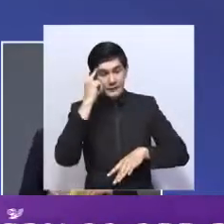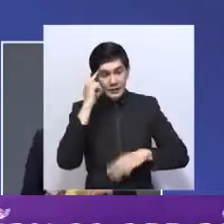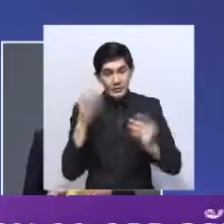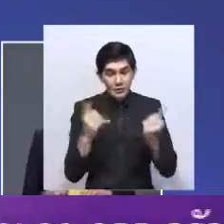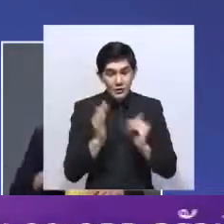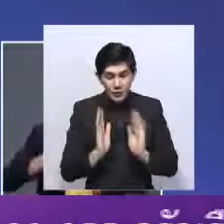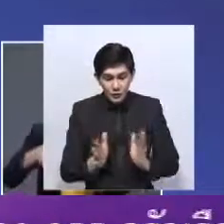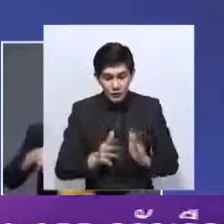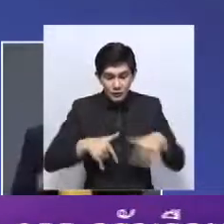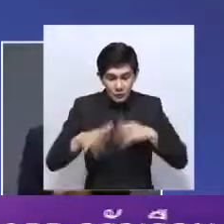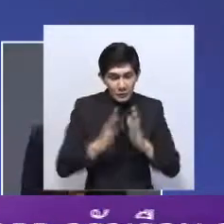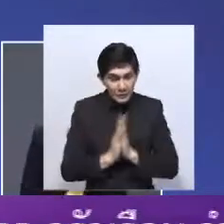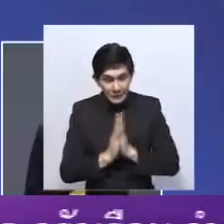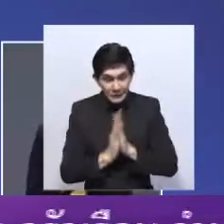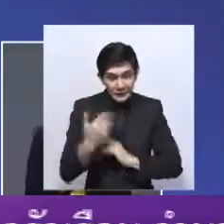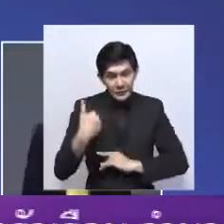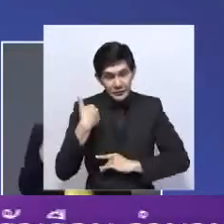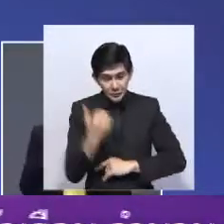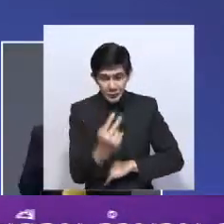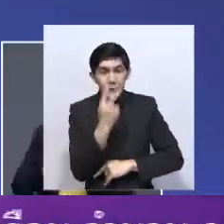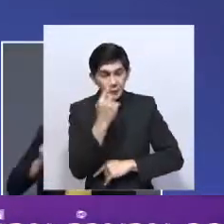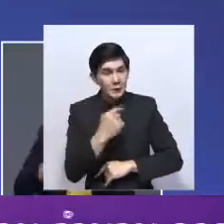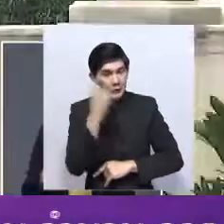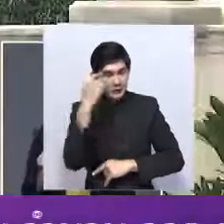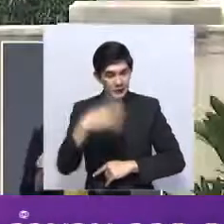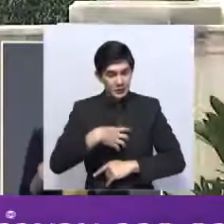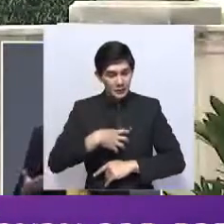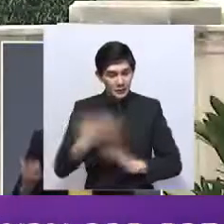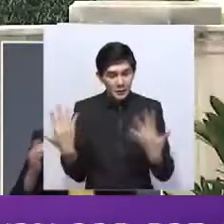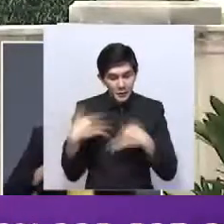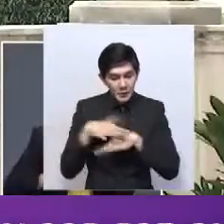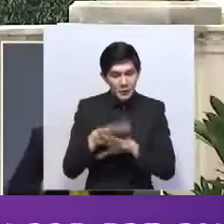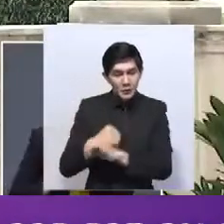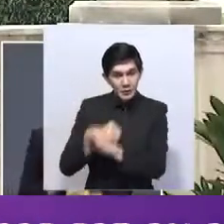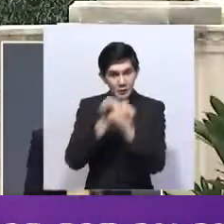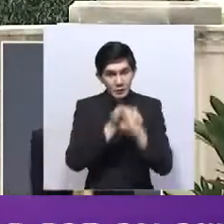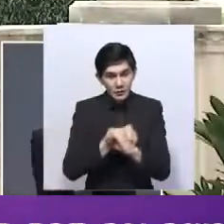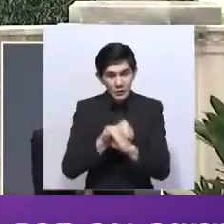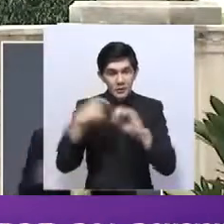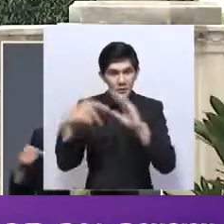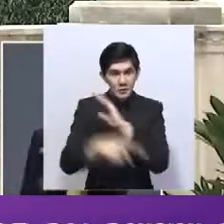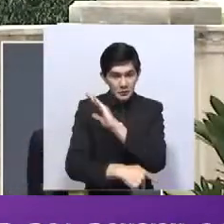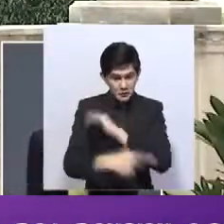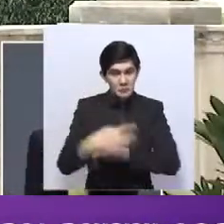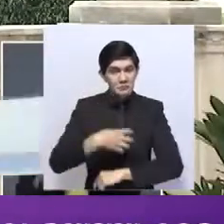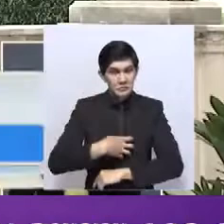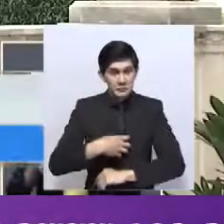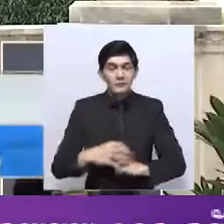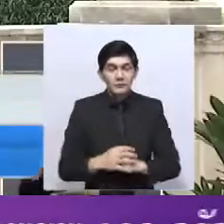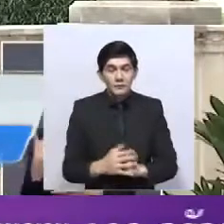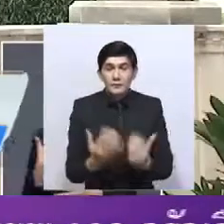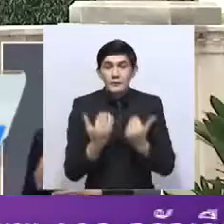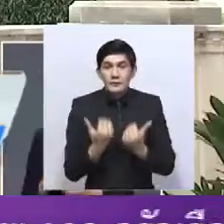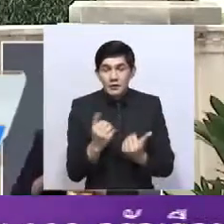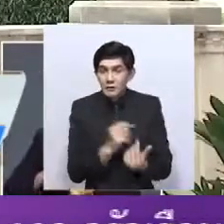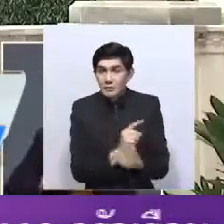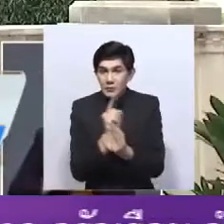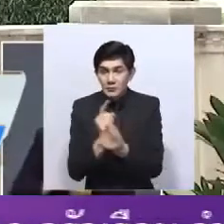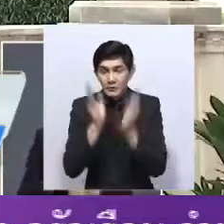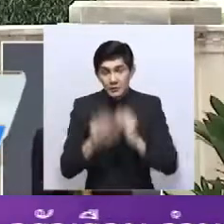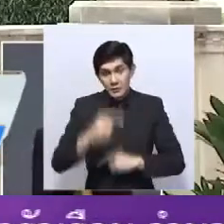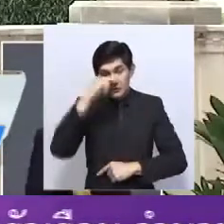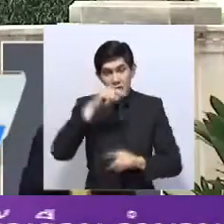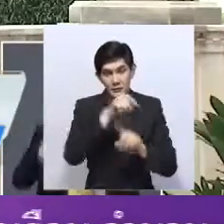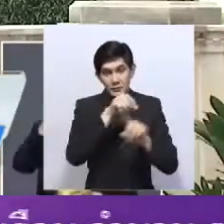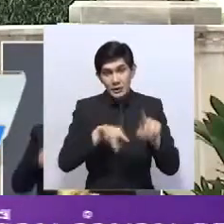ความตื่นตัวในเรื่องนี้สูงขึ้นรวมทั้งอยากมีส่วนร่วมในการป้องกันการทุจริตสูงขึ้นอีกด้วยนะครับโดยพบว่าคนไท